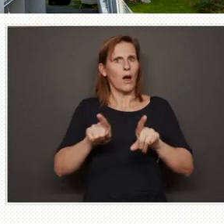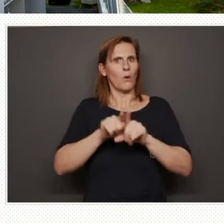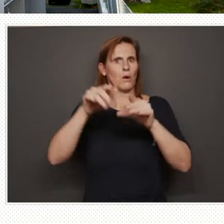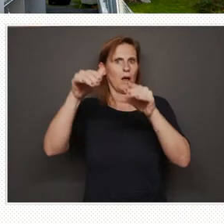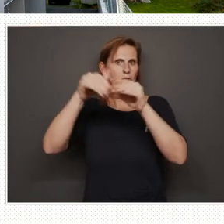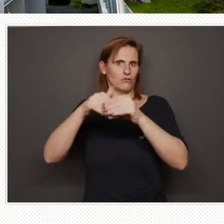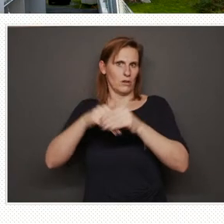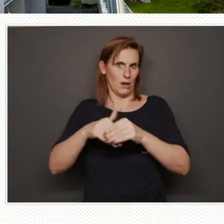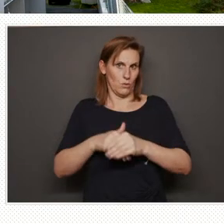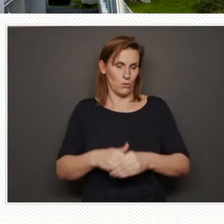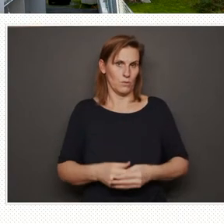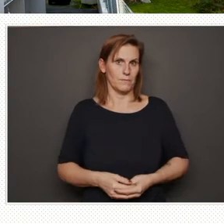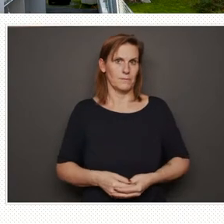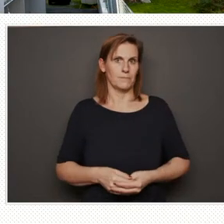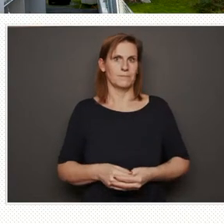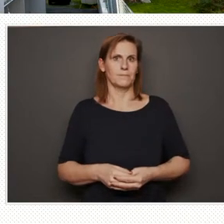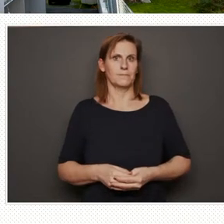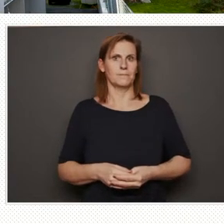anzustellen.